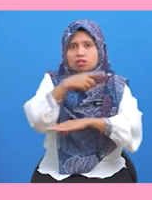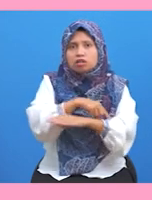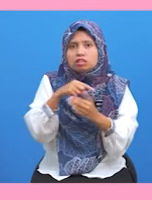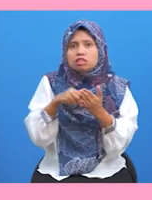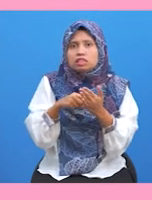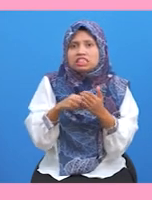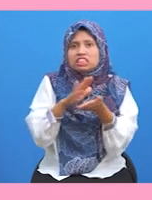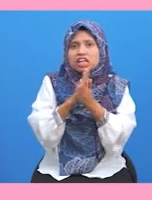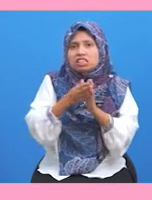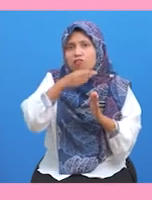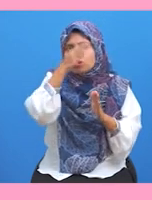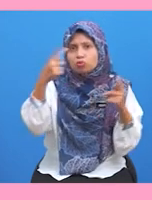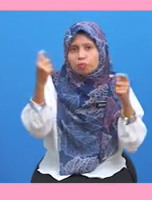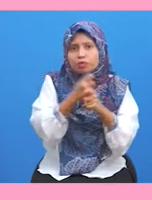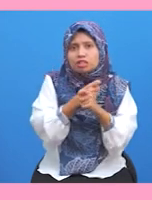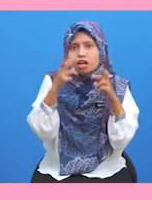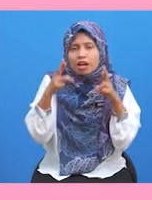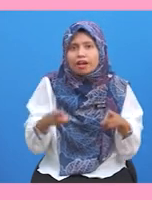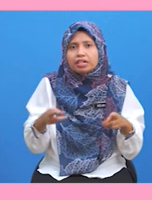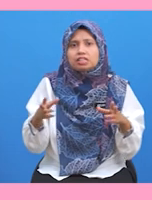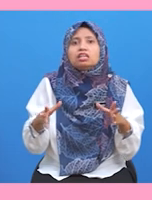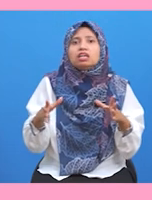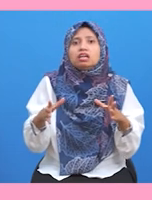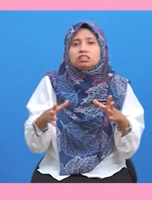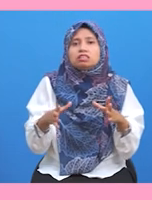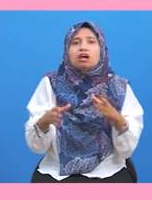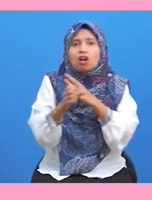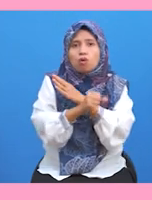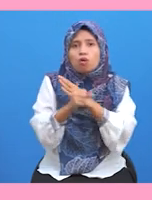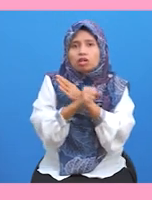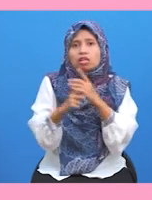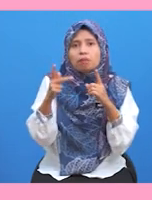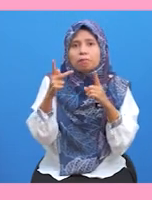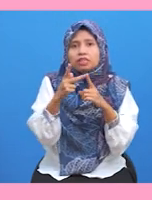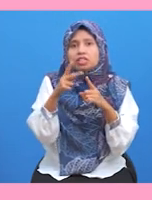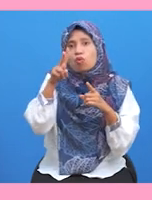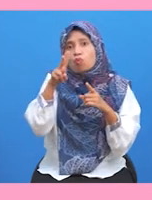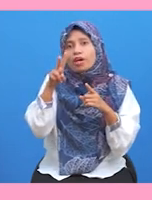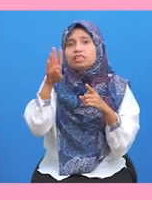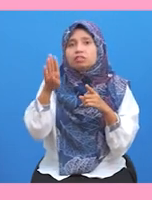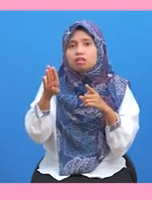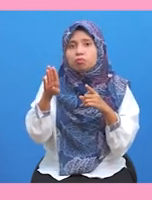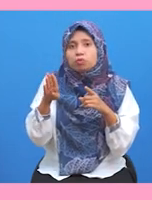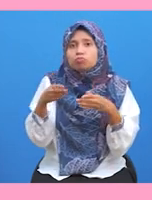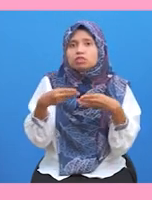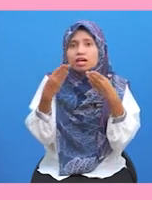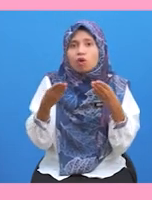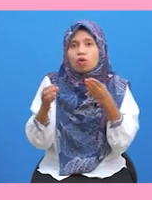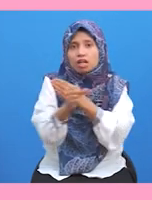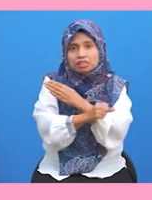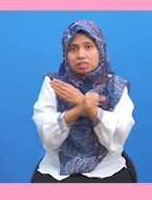menjadi faktor penentangan rakyat Sarawak terhadap tindakan Vinebrook menyerahkan Sarawak kepada